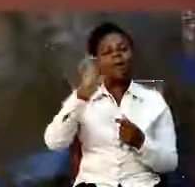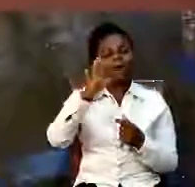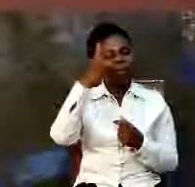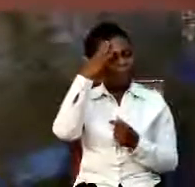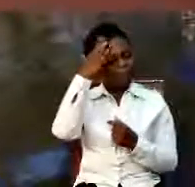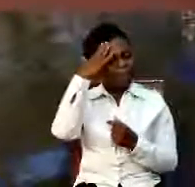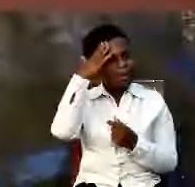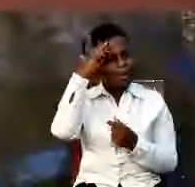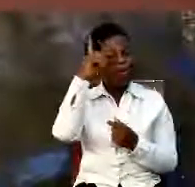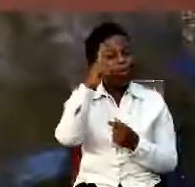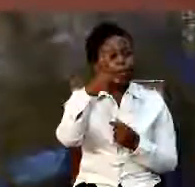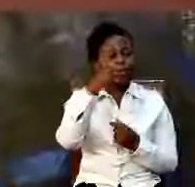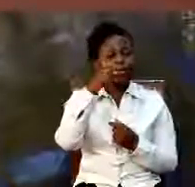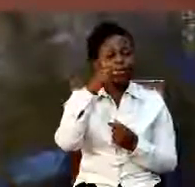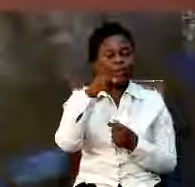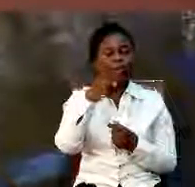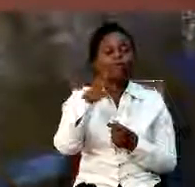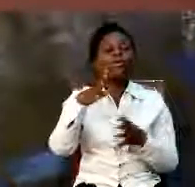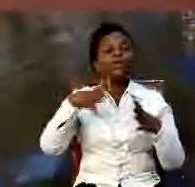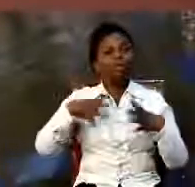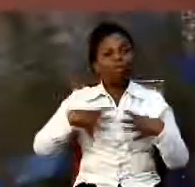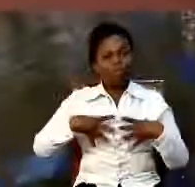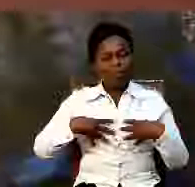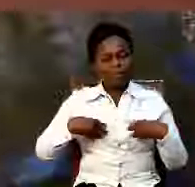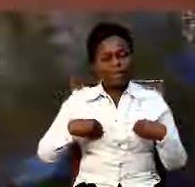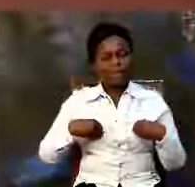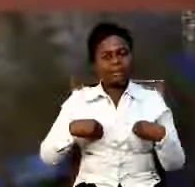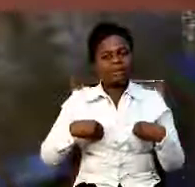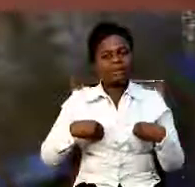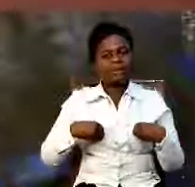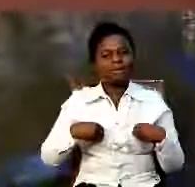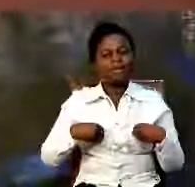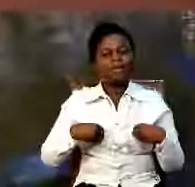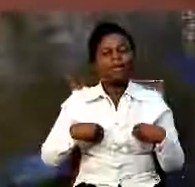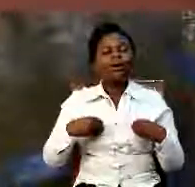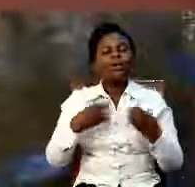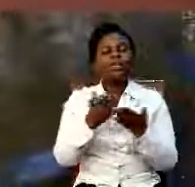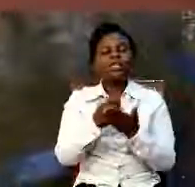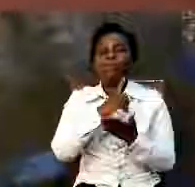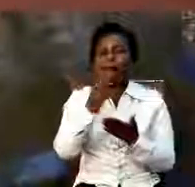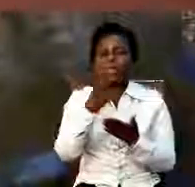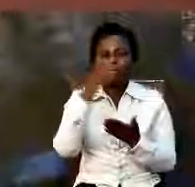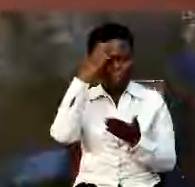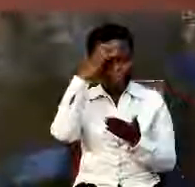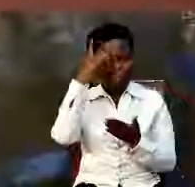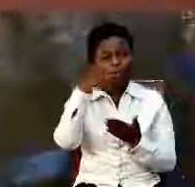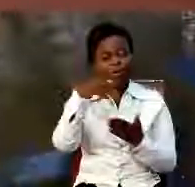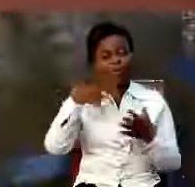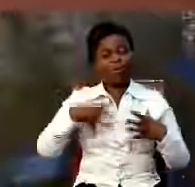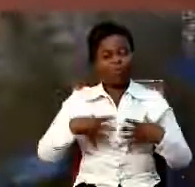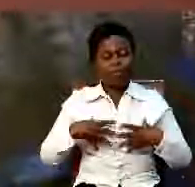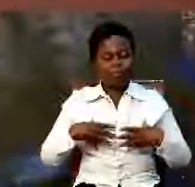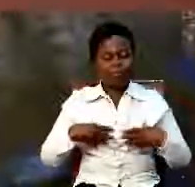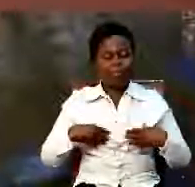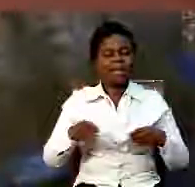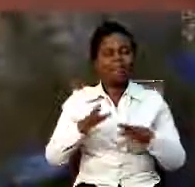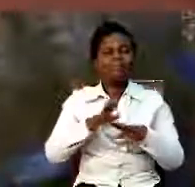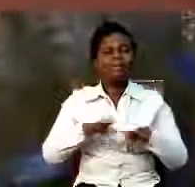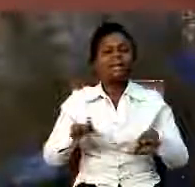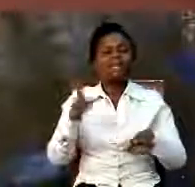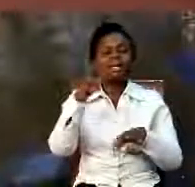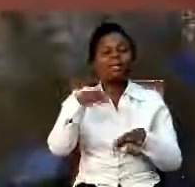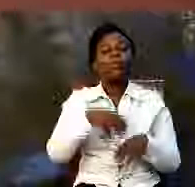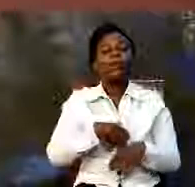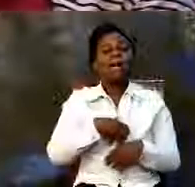ajue kwamba unafanya nini ndugu zangu? Unamkubali. Maana asipojua kwamba unamkubali, basi atakuwa